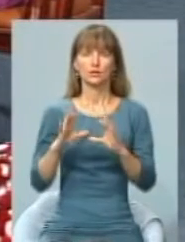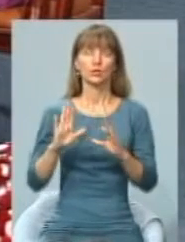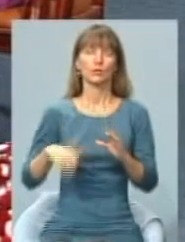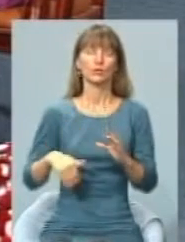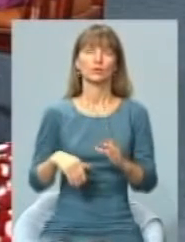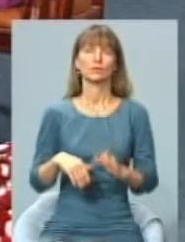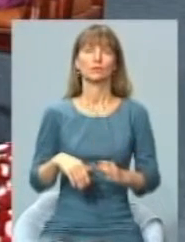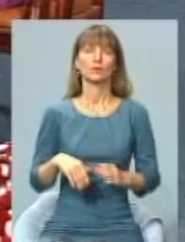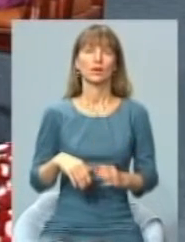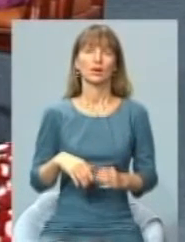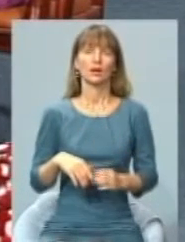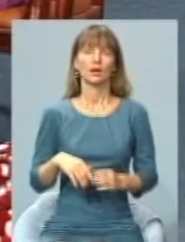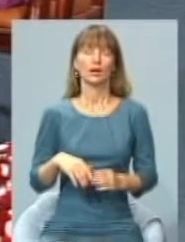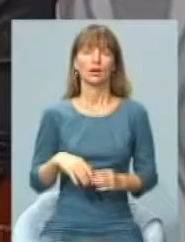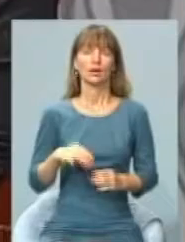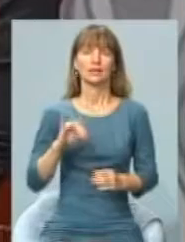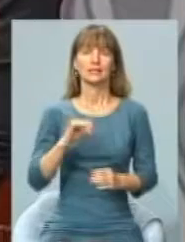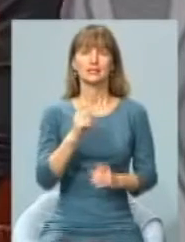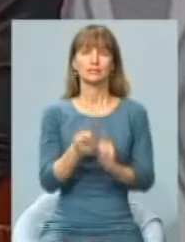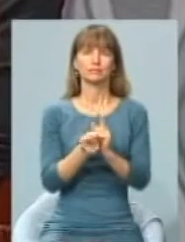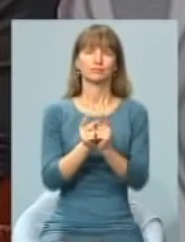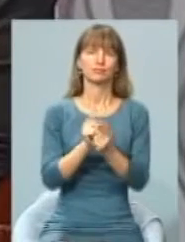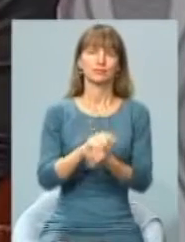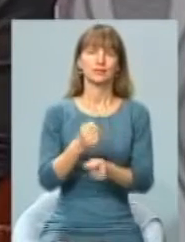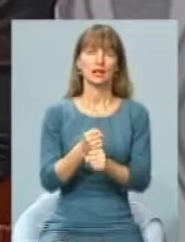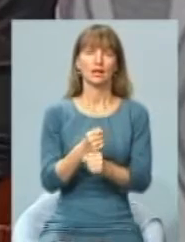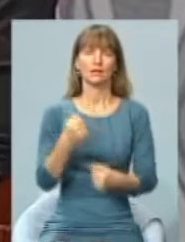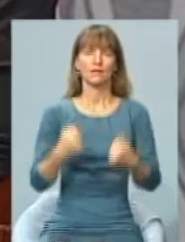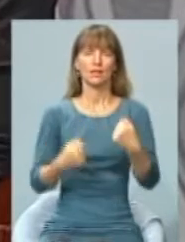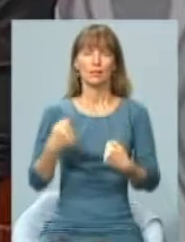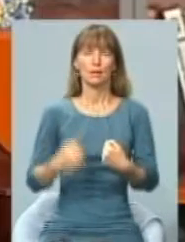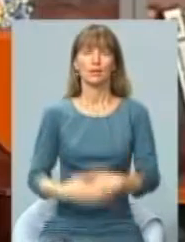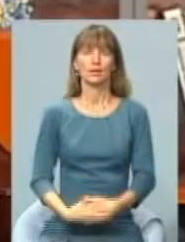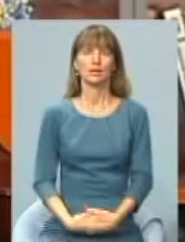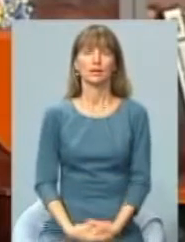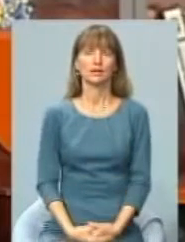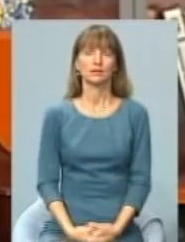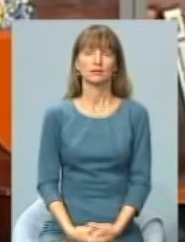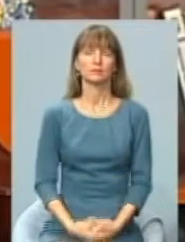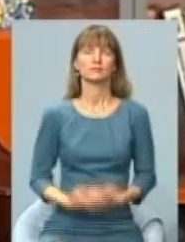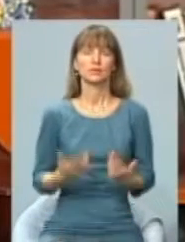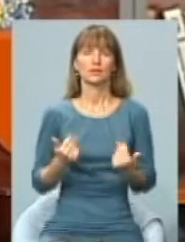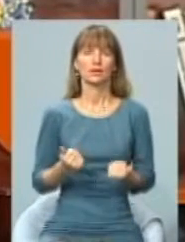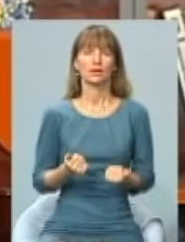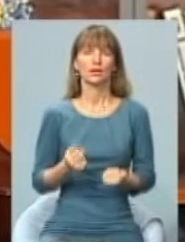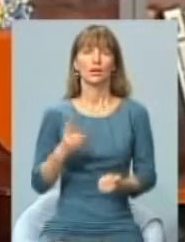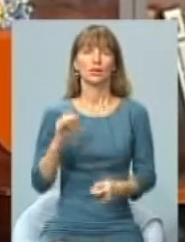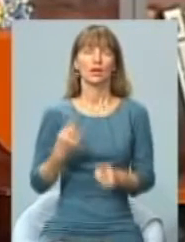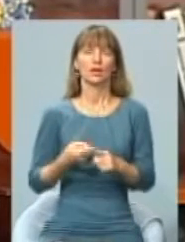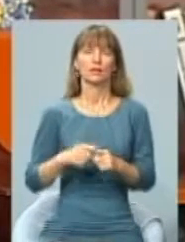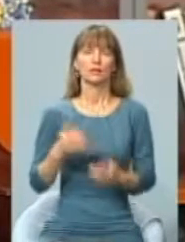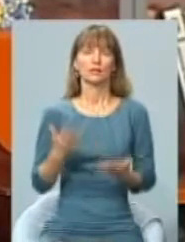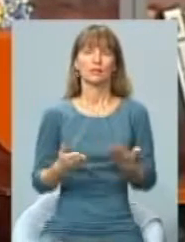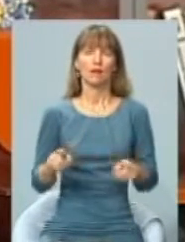уже з еволюцією світу вже створили автомобіль. Да, ну это, наверное,